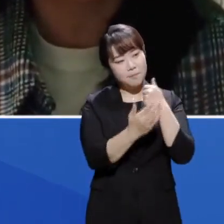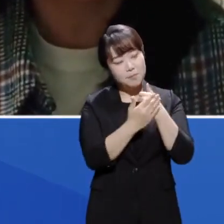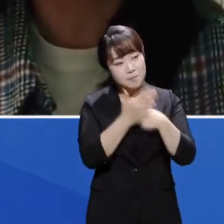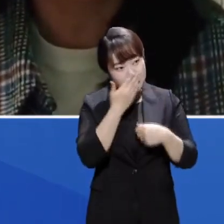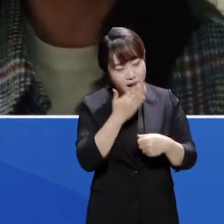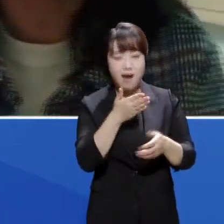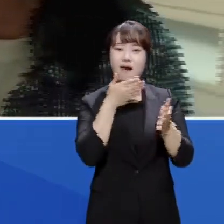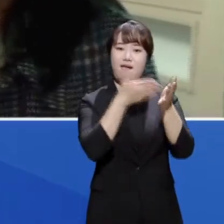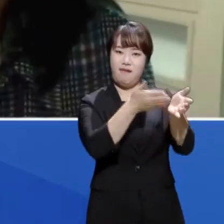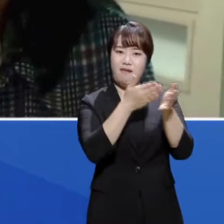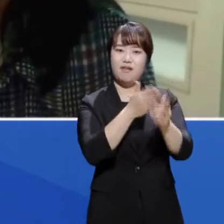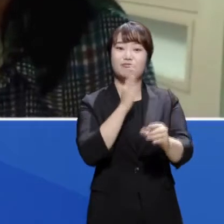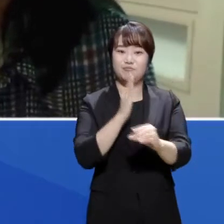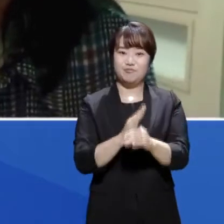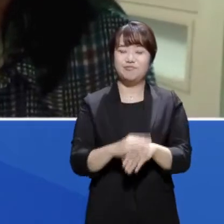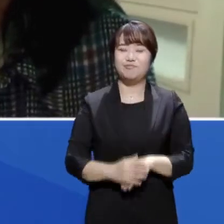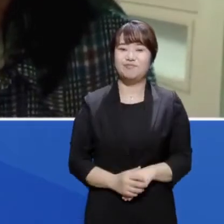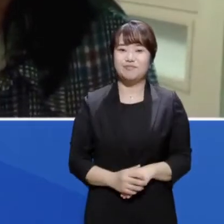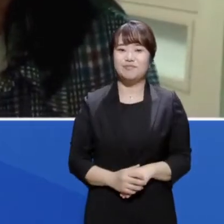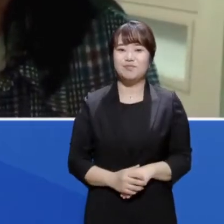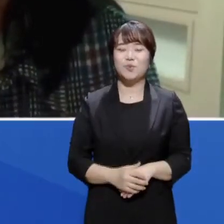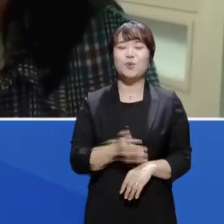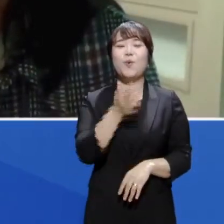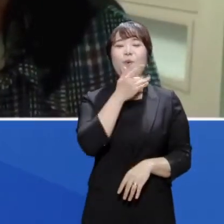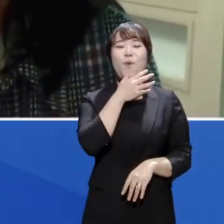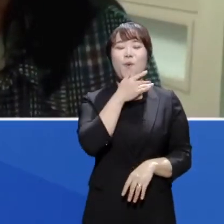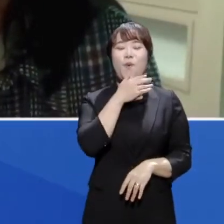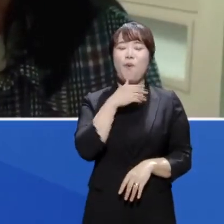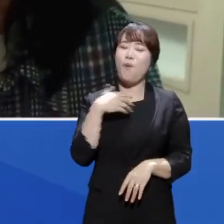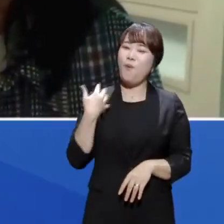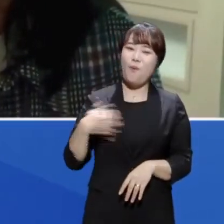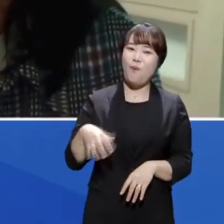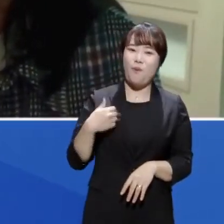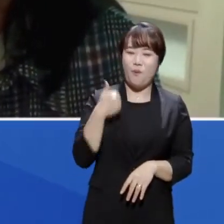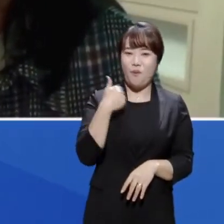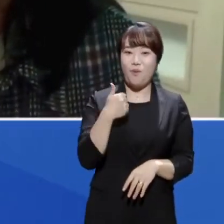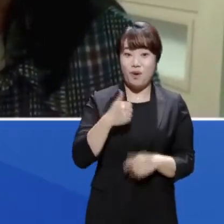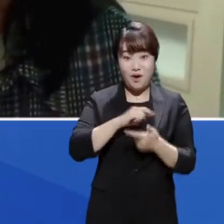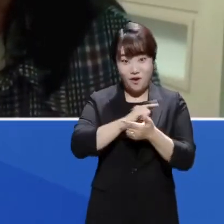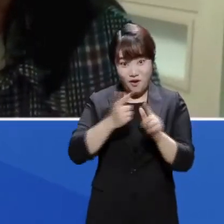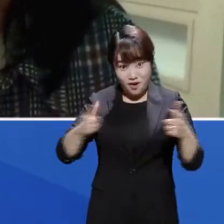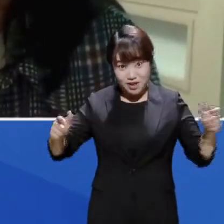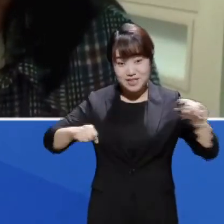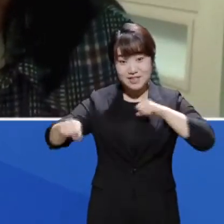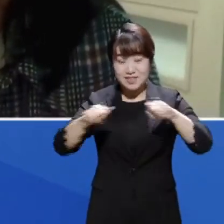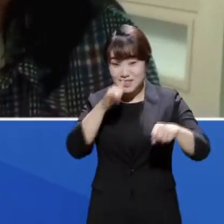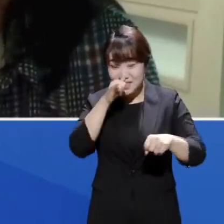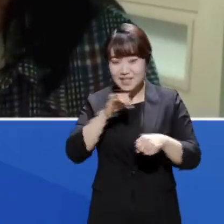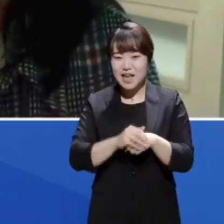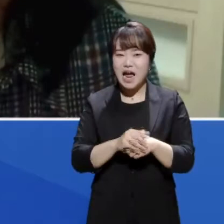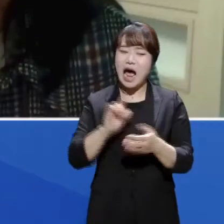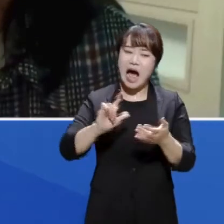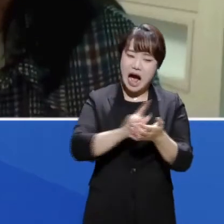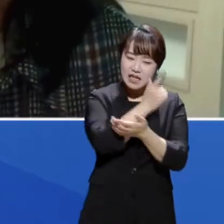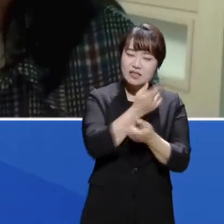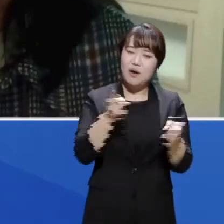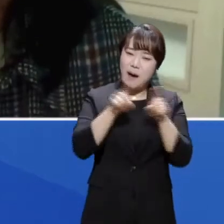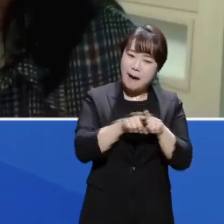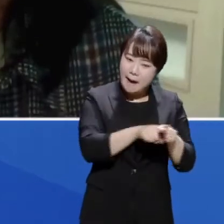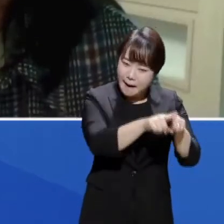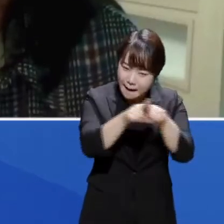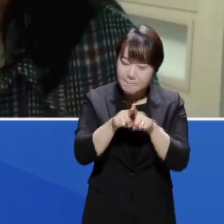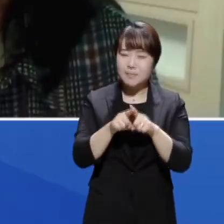상황입니다. 네, 굉장히 많은 활동을 해온 것 같은데, 네, 마지막으로 강서동행 컨퍼런스를 통해 얻고자